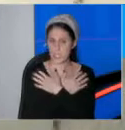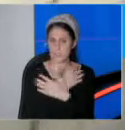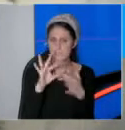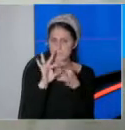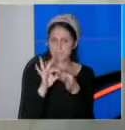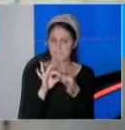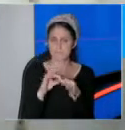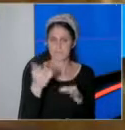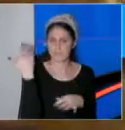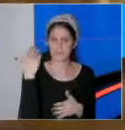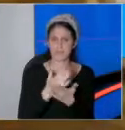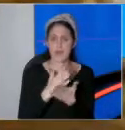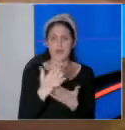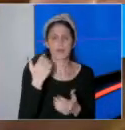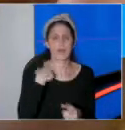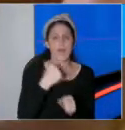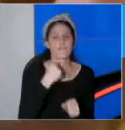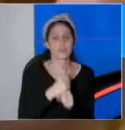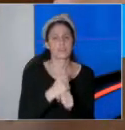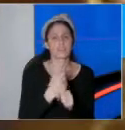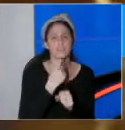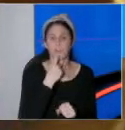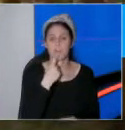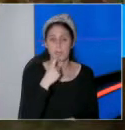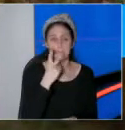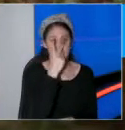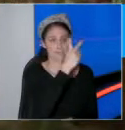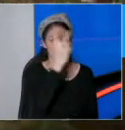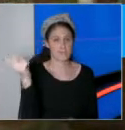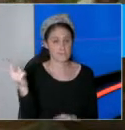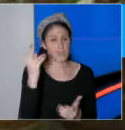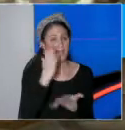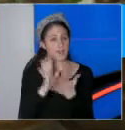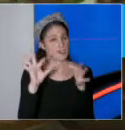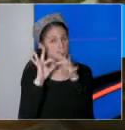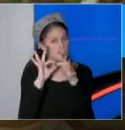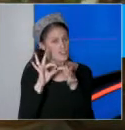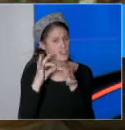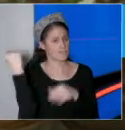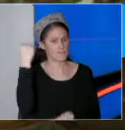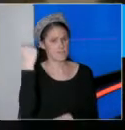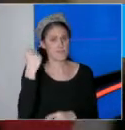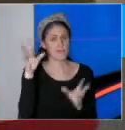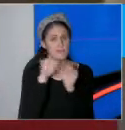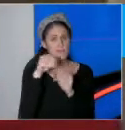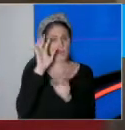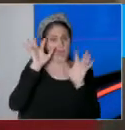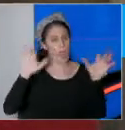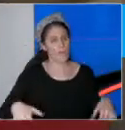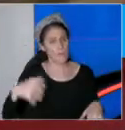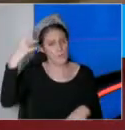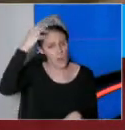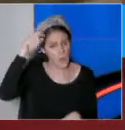זוכר שכשעבדתי עם שמעון פרס, הוא ביקר שם לעתים, והיה לו קשרים אדוקים עם ארמון המלוכה ועם